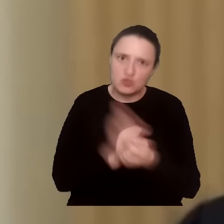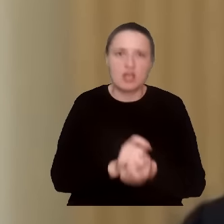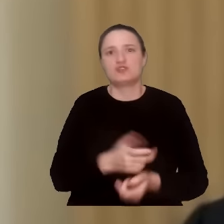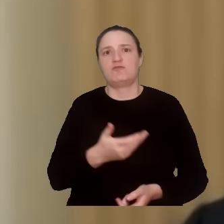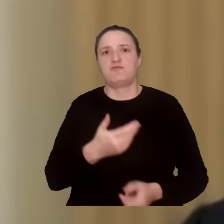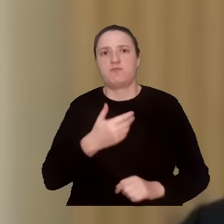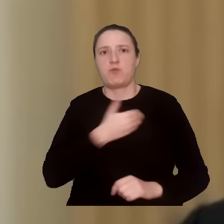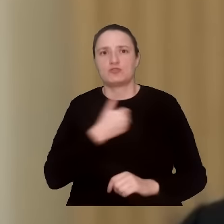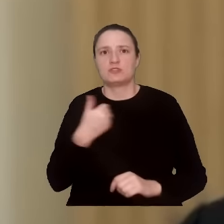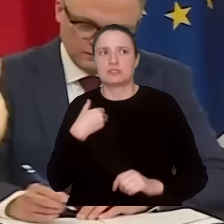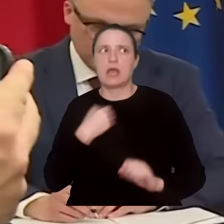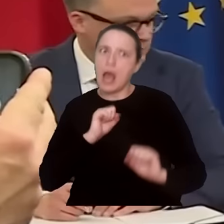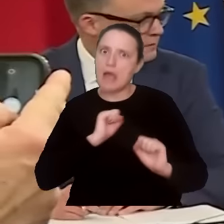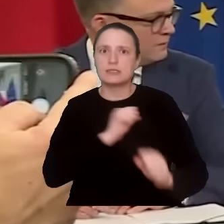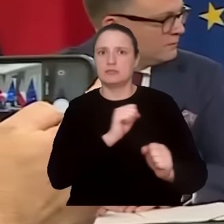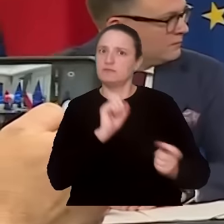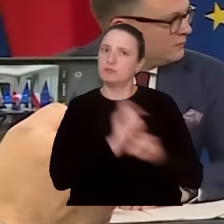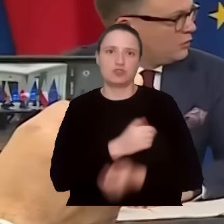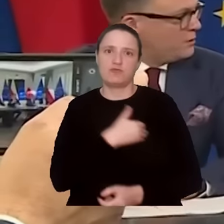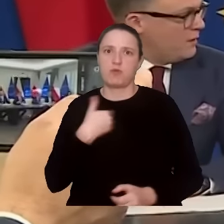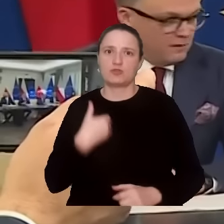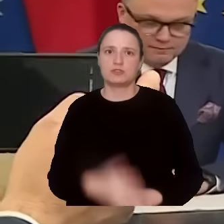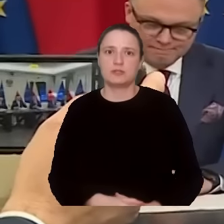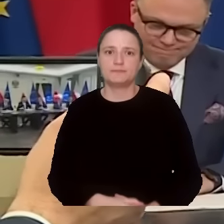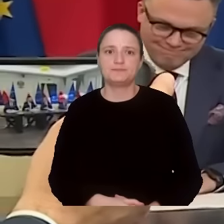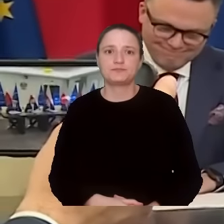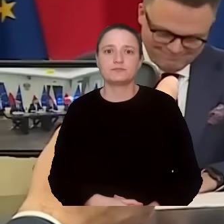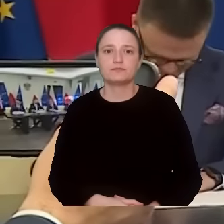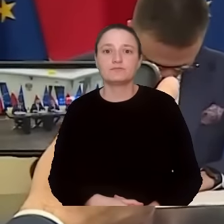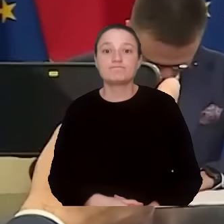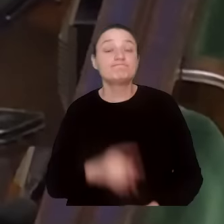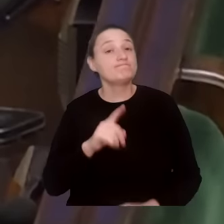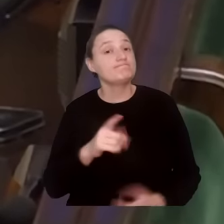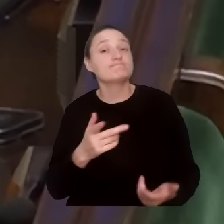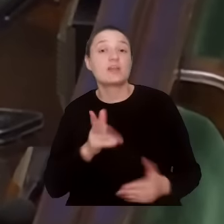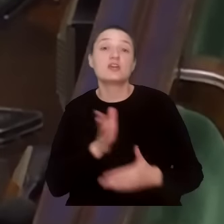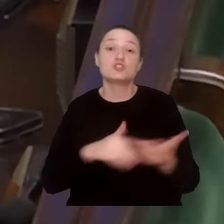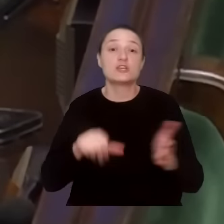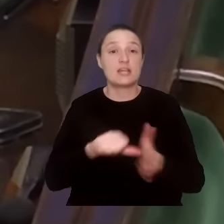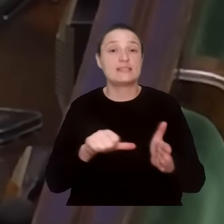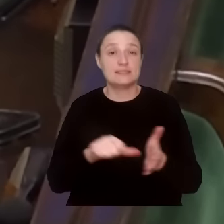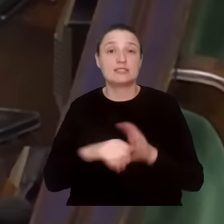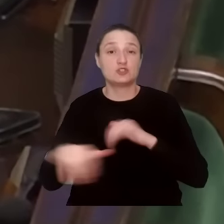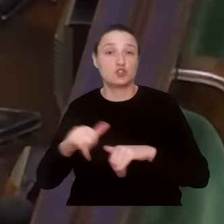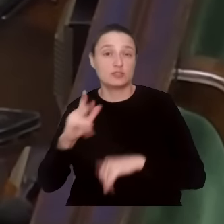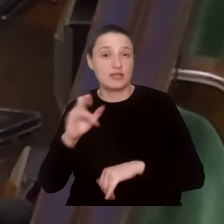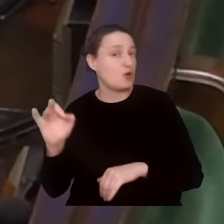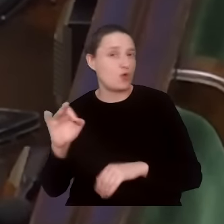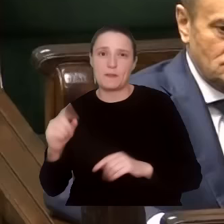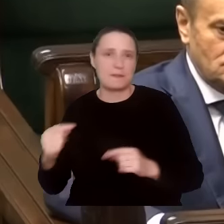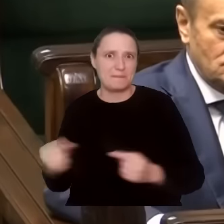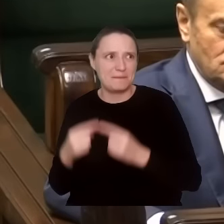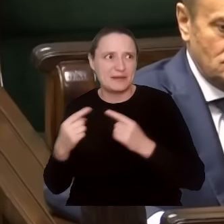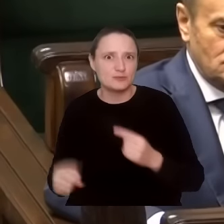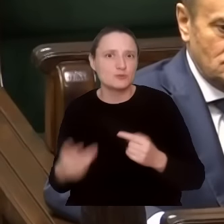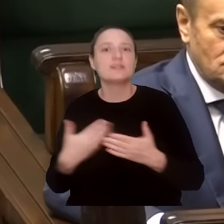aktywnie uczestniczył. Postępowe wypowiedzi z pewnością nie służą niektórym kandydatom koalicji rządzącej do europarlamentu. Wydaje się, że